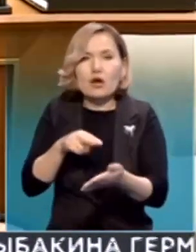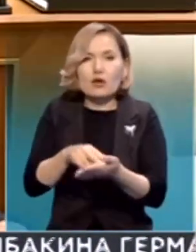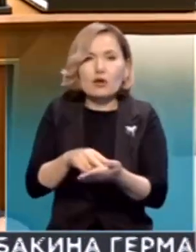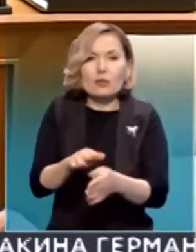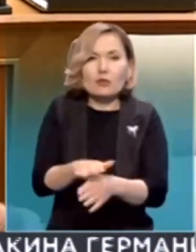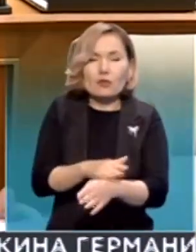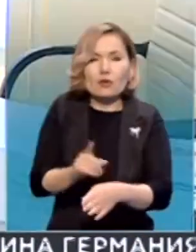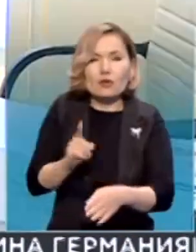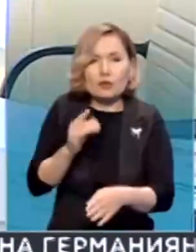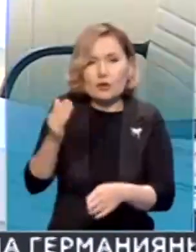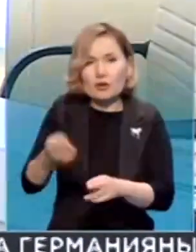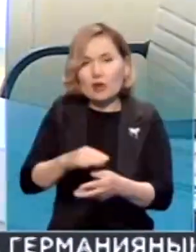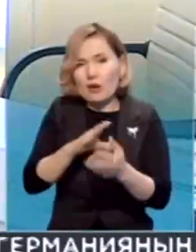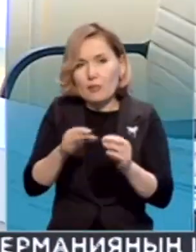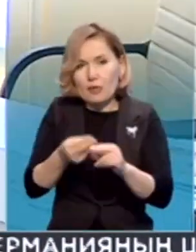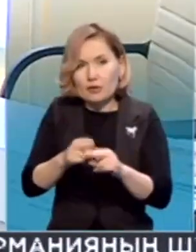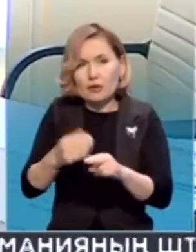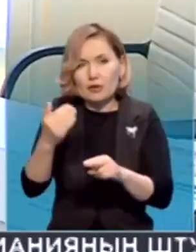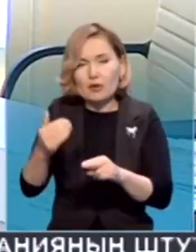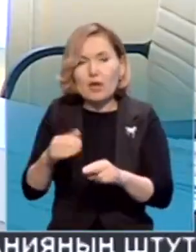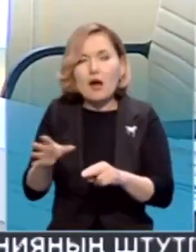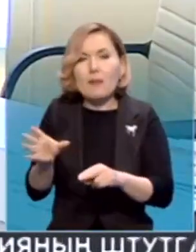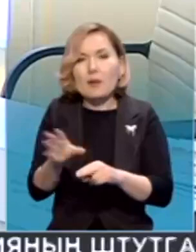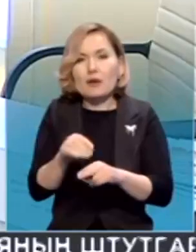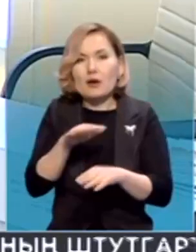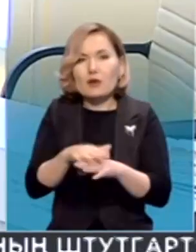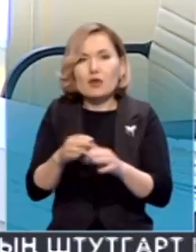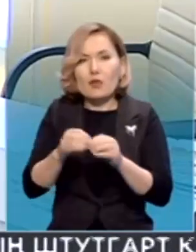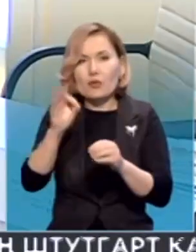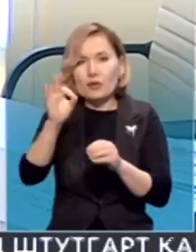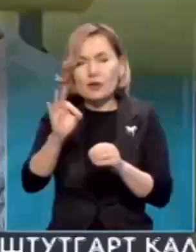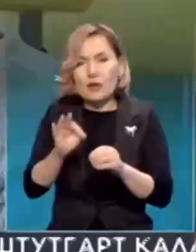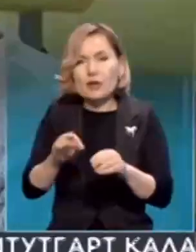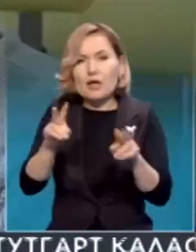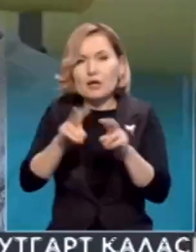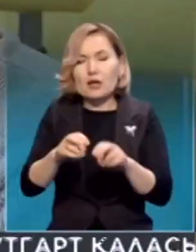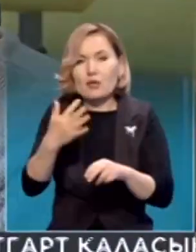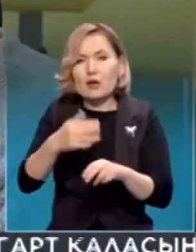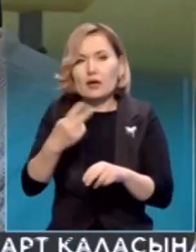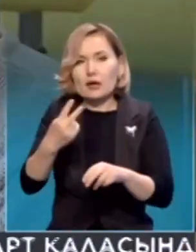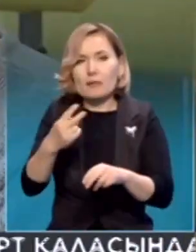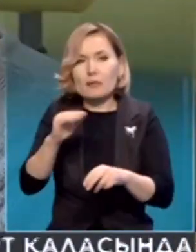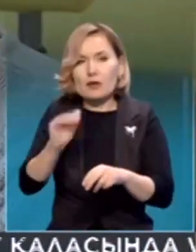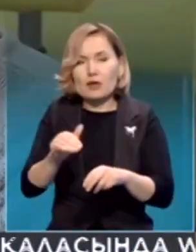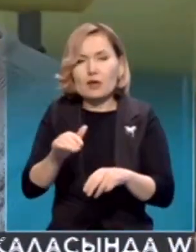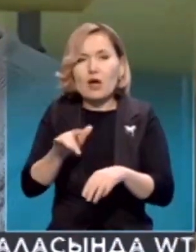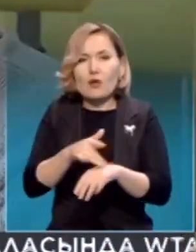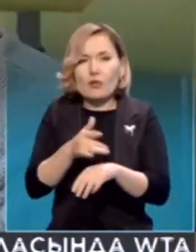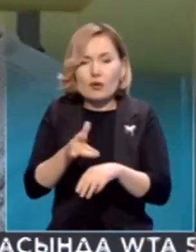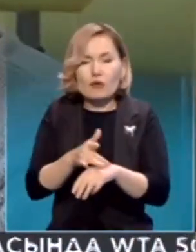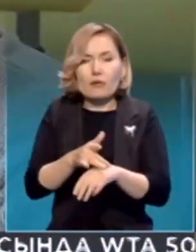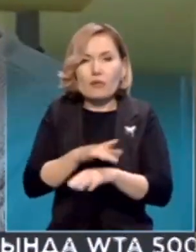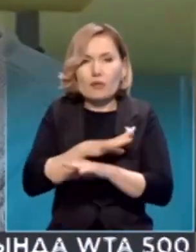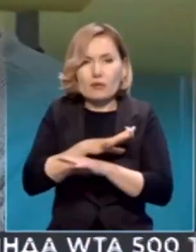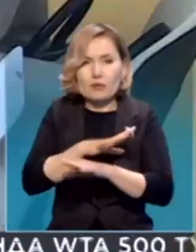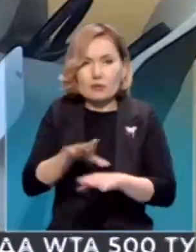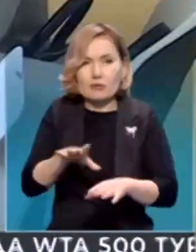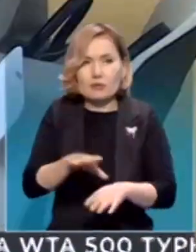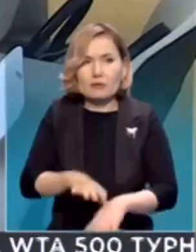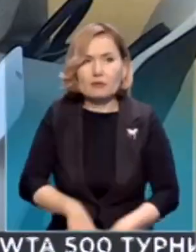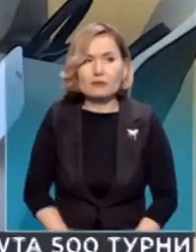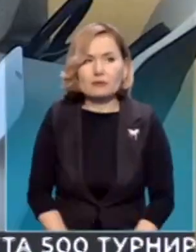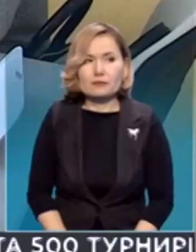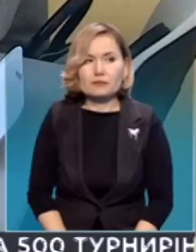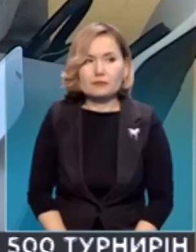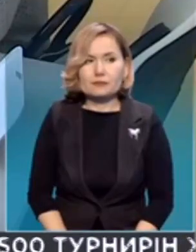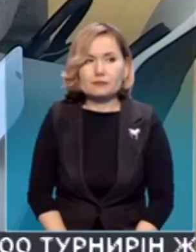бірақ жасалмаған қызметтер өте көп. Барлық қордың 10%-ын тексергенде 52 мың көрсетілмеген қызмет анықталған.